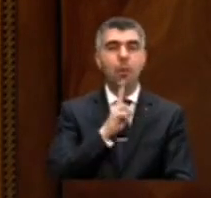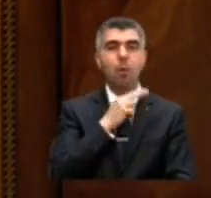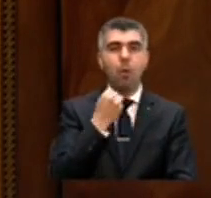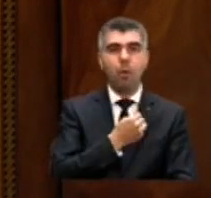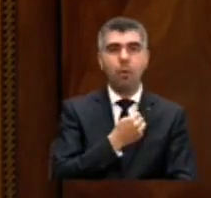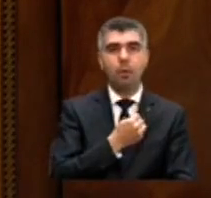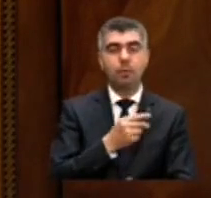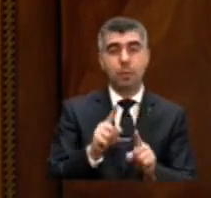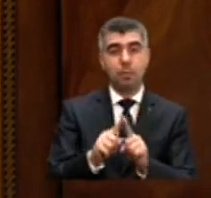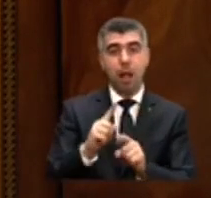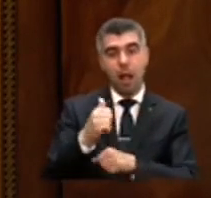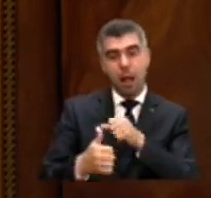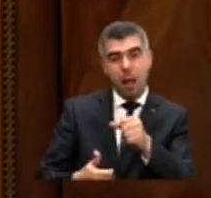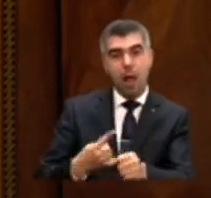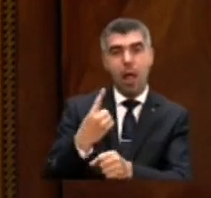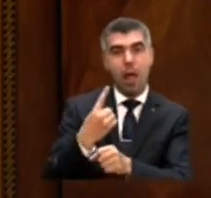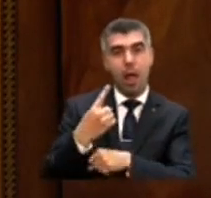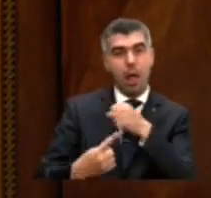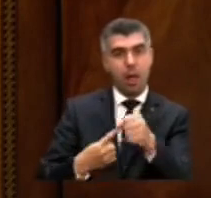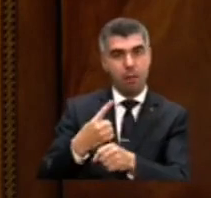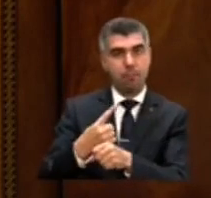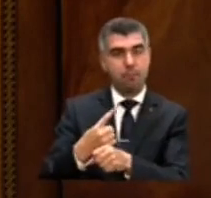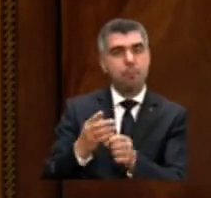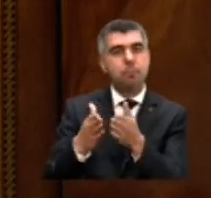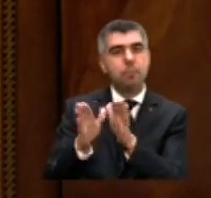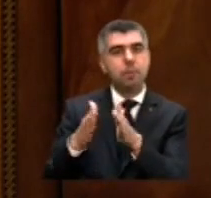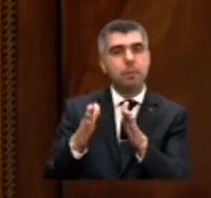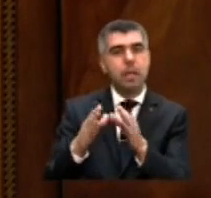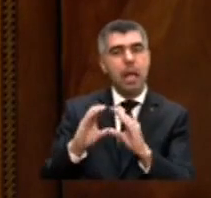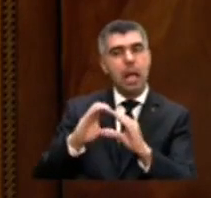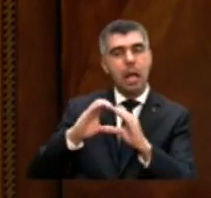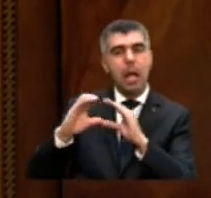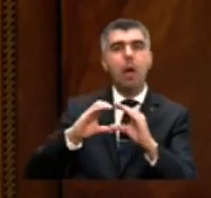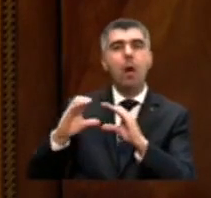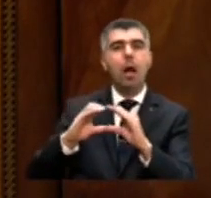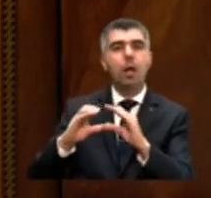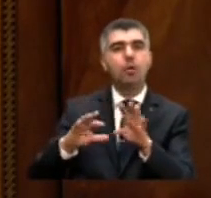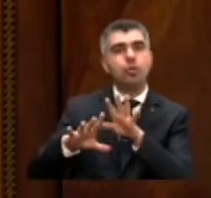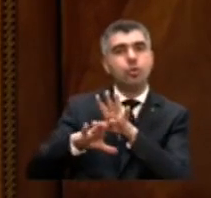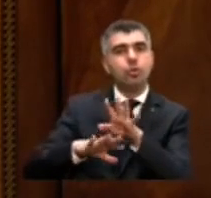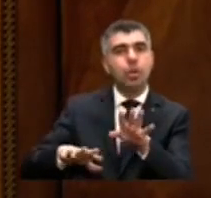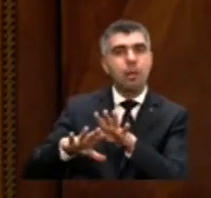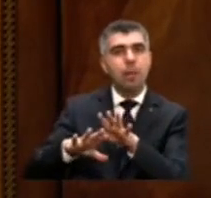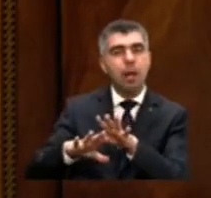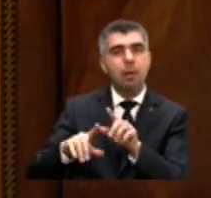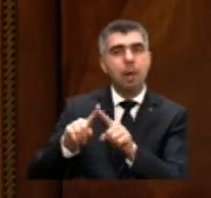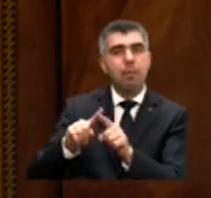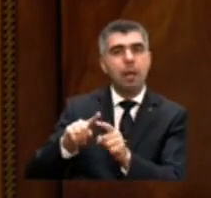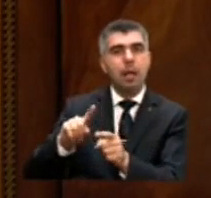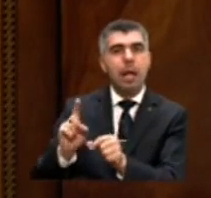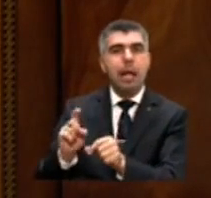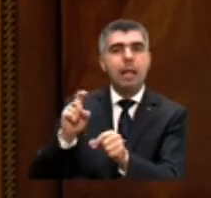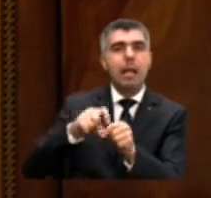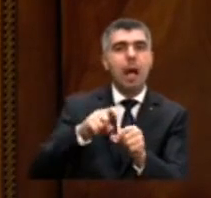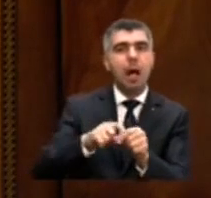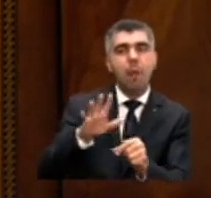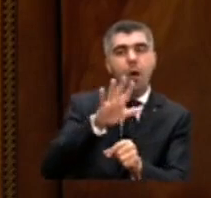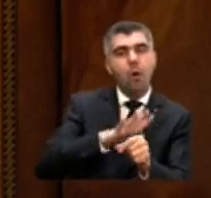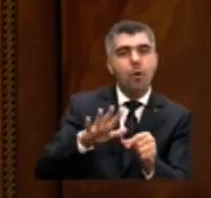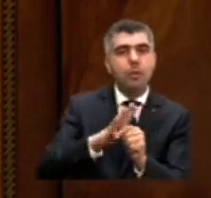الحكومة خلال السنة الأولى من ولايتها بفتح حوار اجتماعي خاصة مع المركزيات